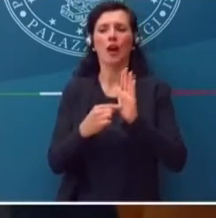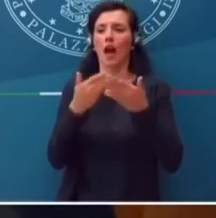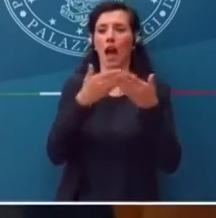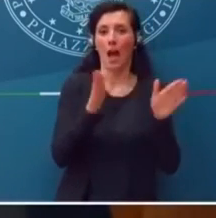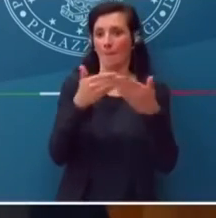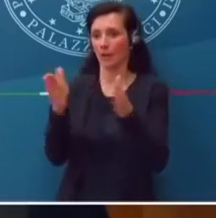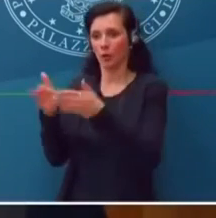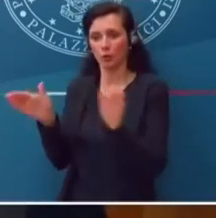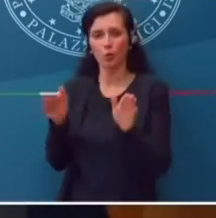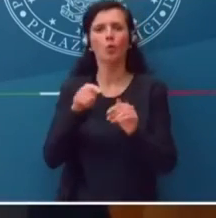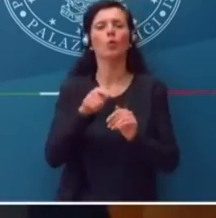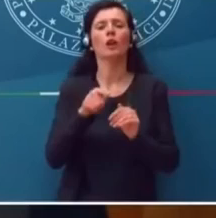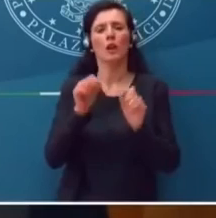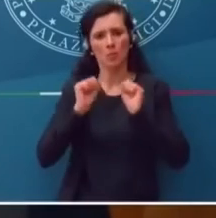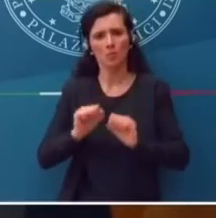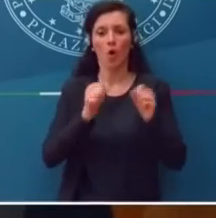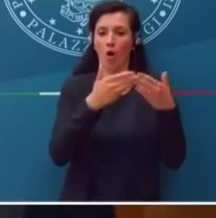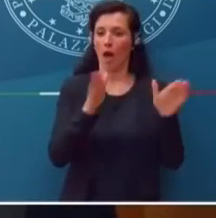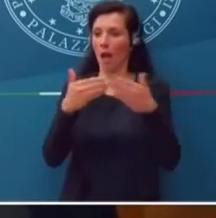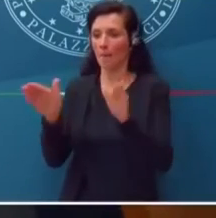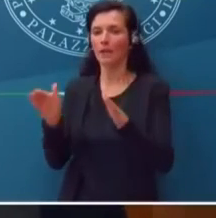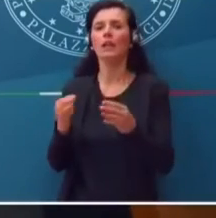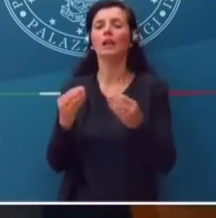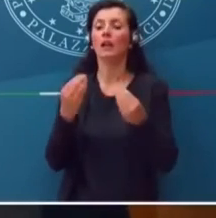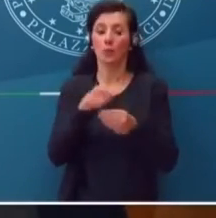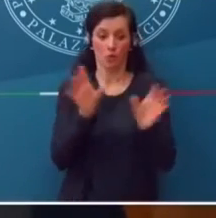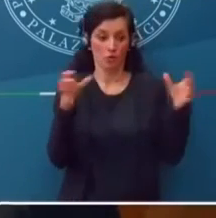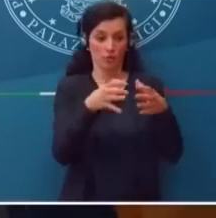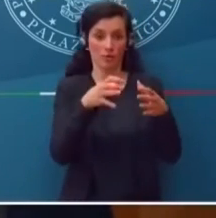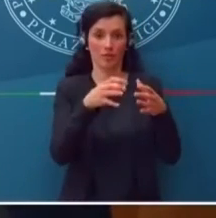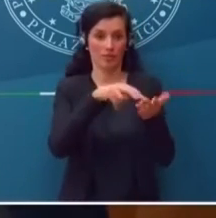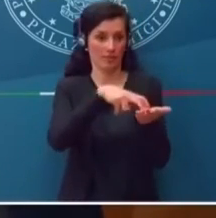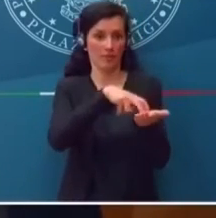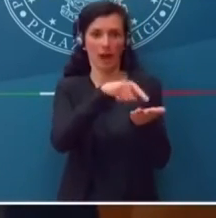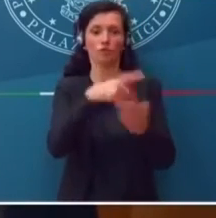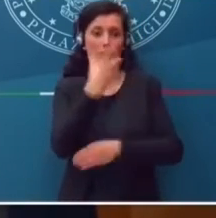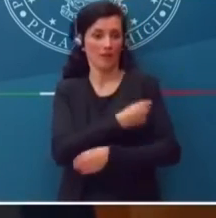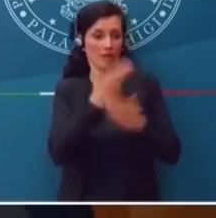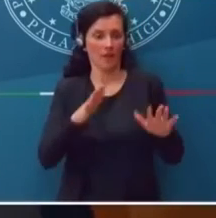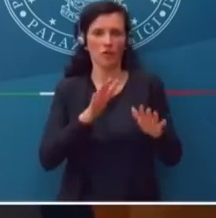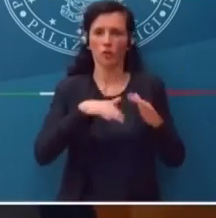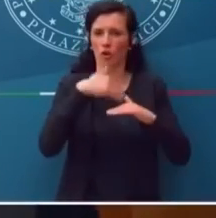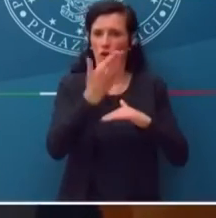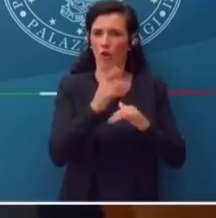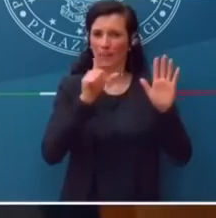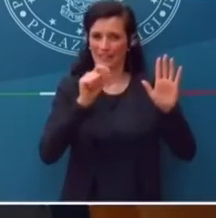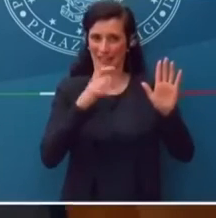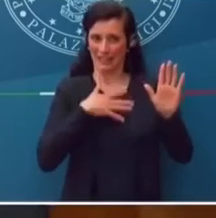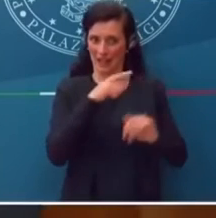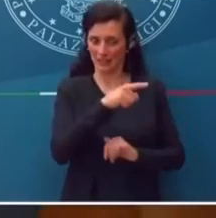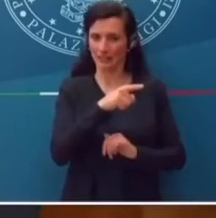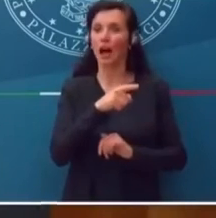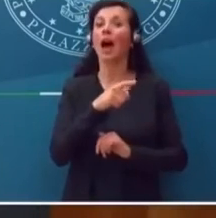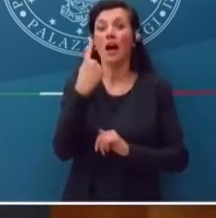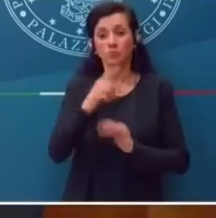sarà possibile riaprire una volta che saranno vaccinate le categorie più a rischio, mi sembra di capire, gli over 70, e se poi questa regola verrà in